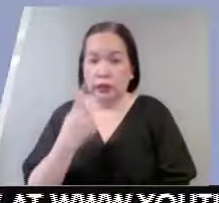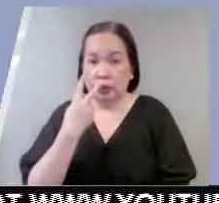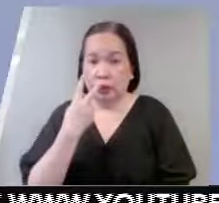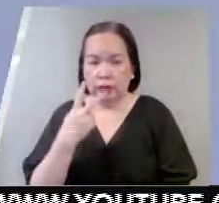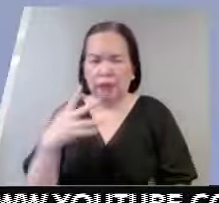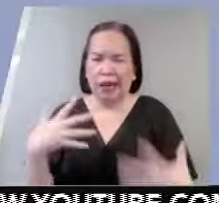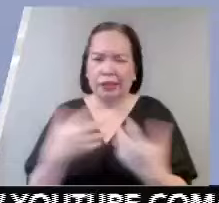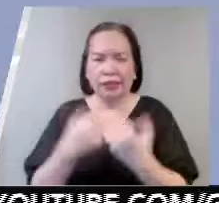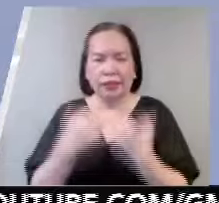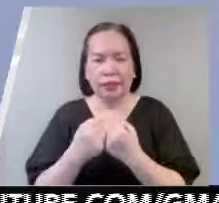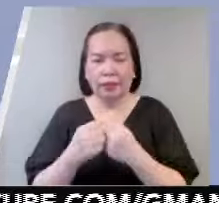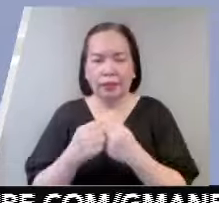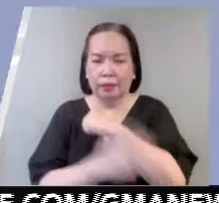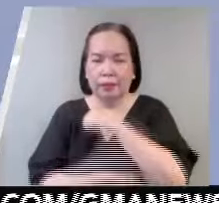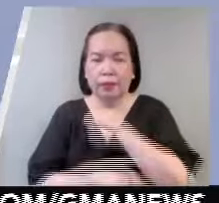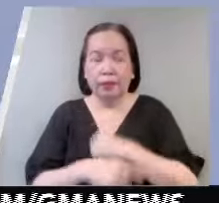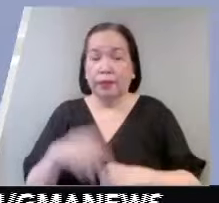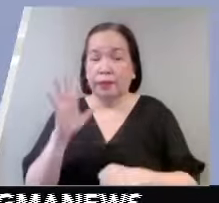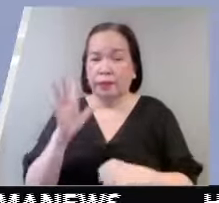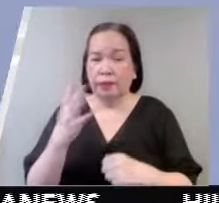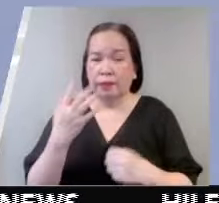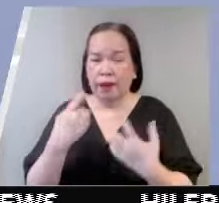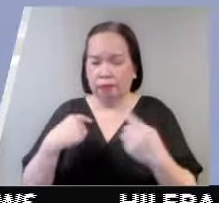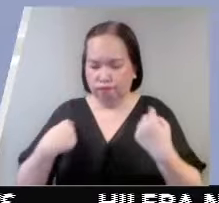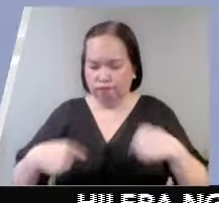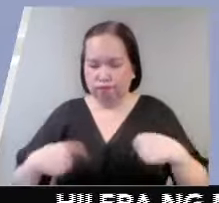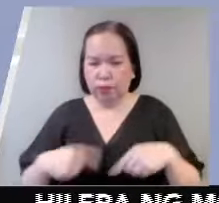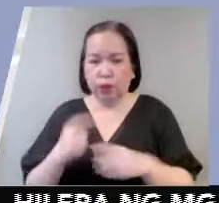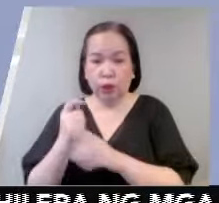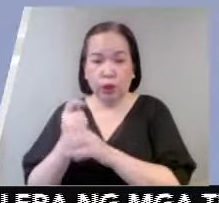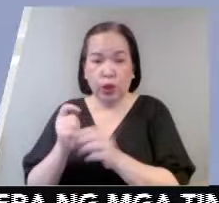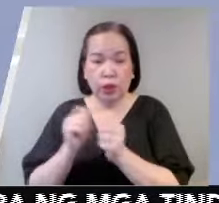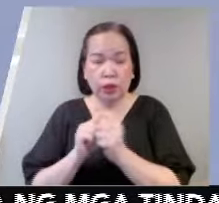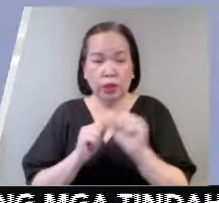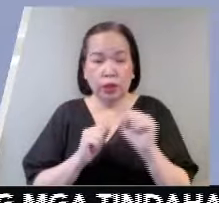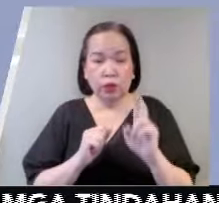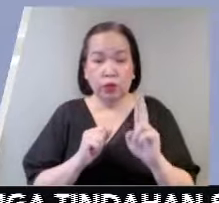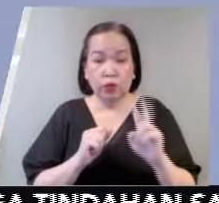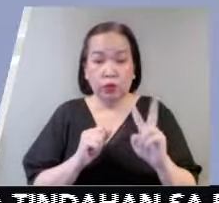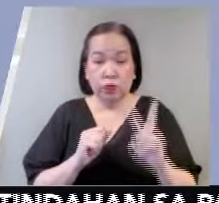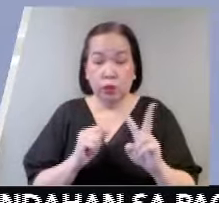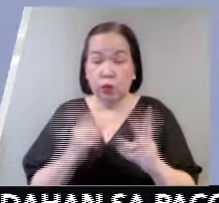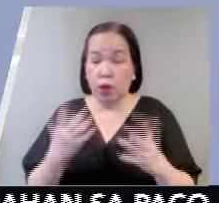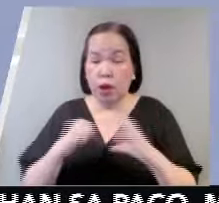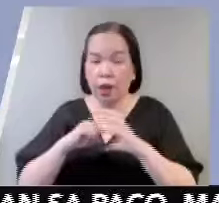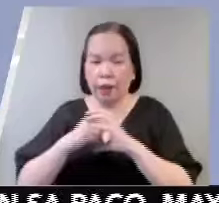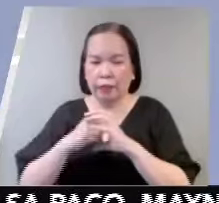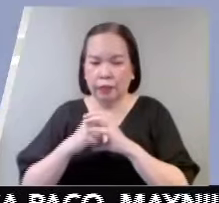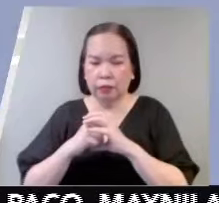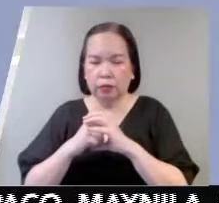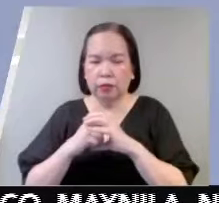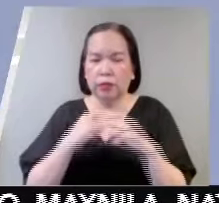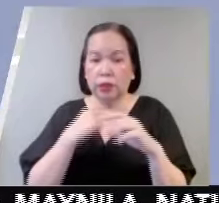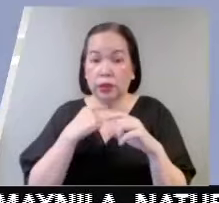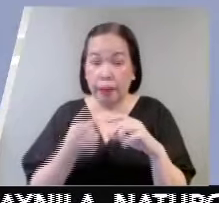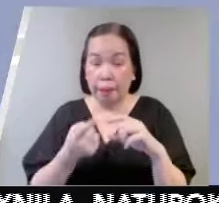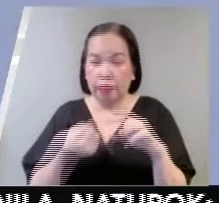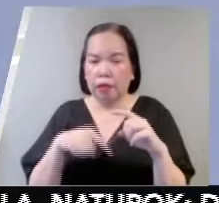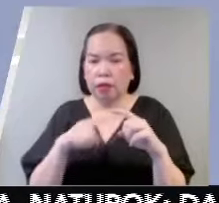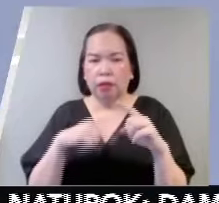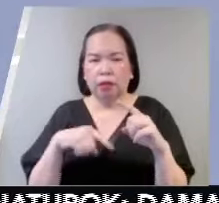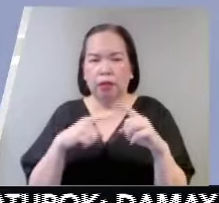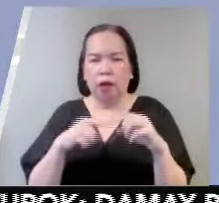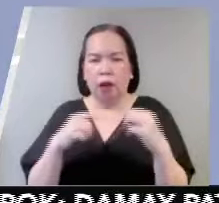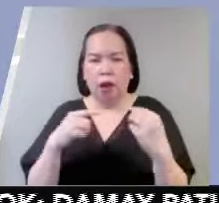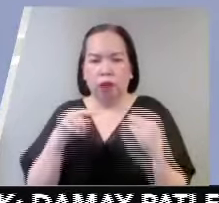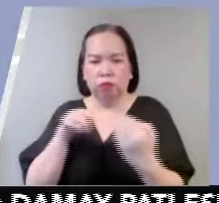Lima, sugatan sa banggaan ng truck at SUV sa Libmanan, Camarines Sur. Ayon sa mga otoridad, magkasalungat na direksyon ang binabagtas